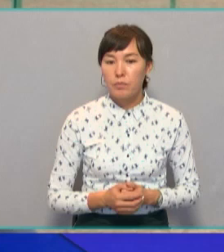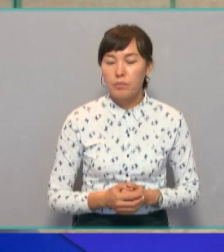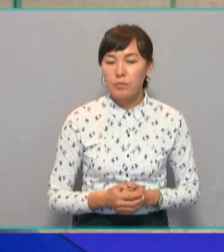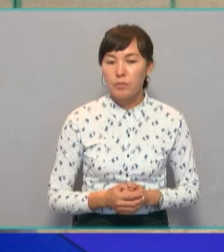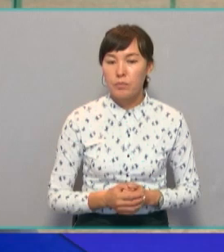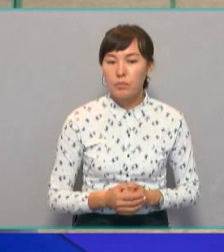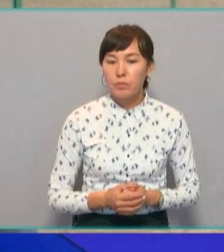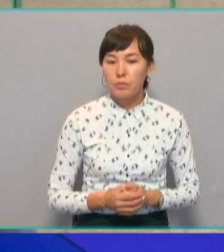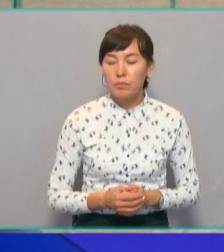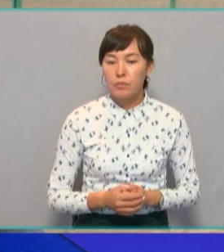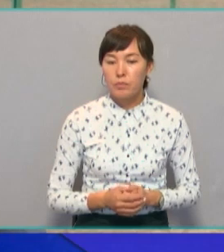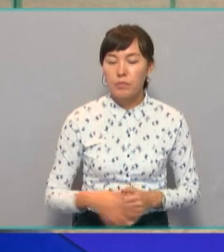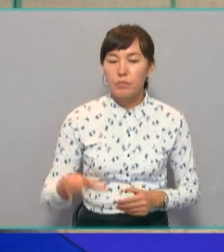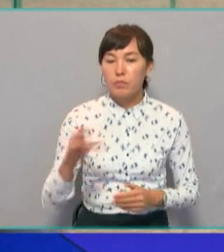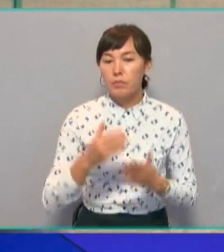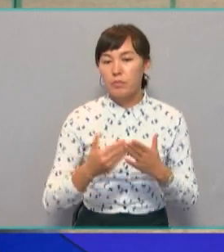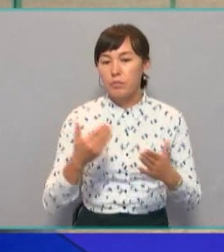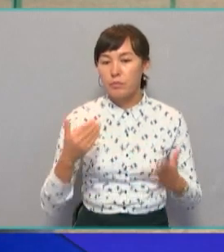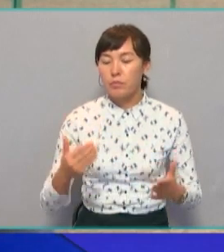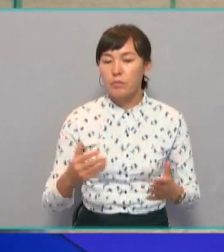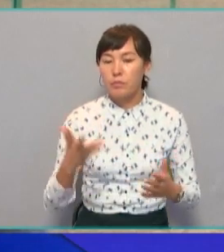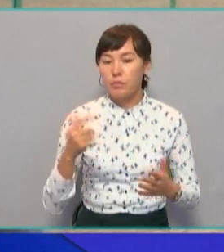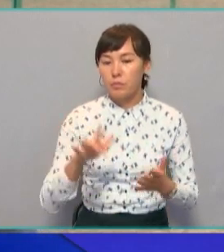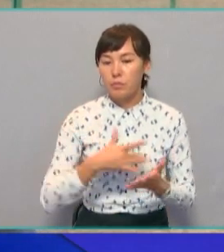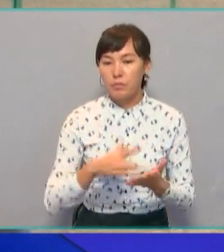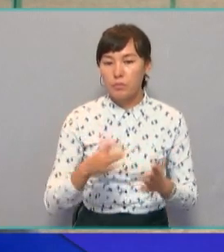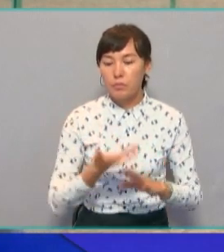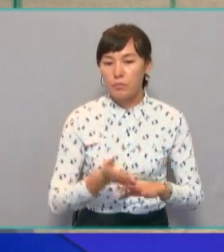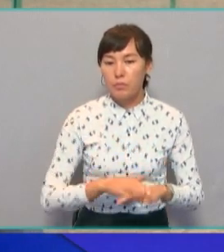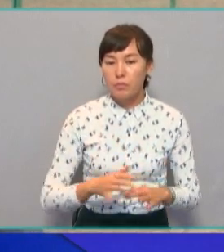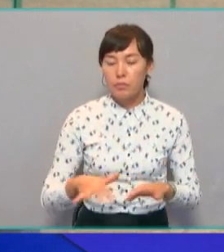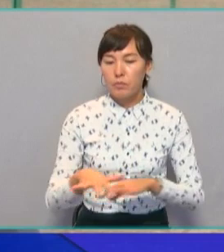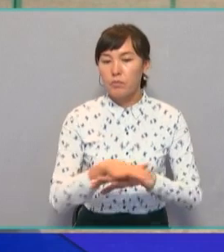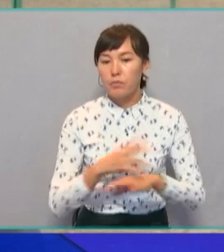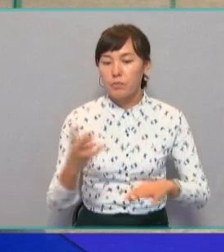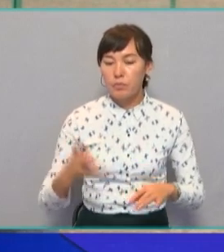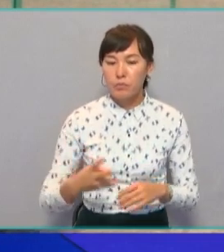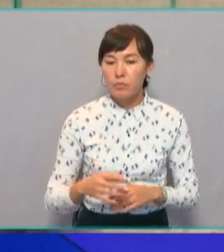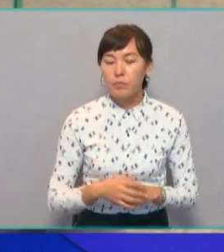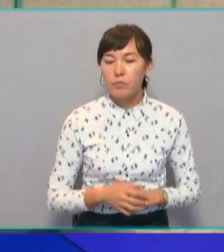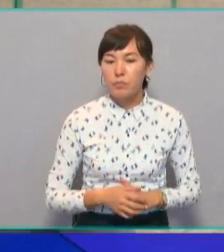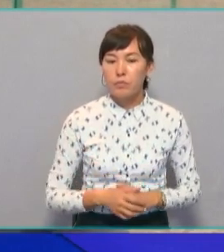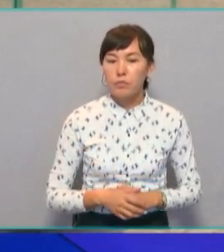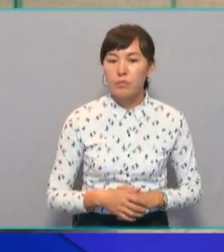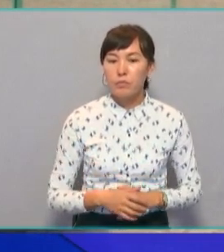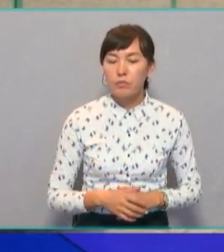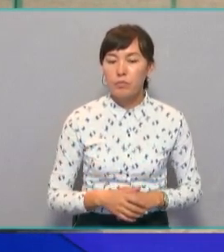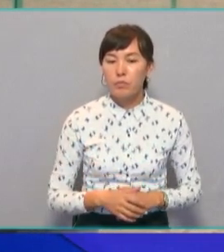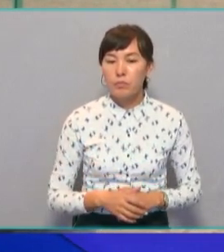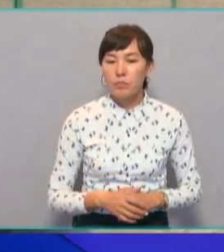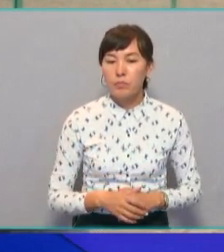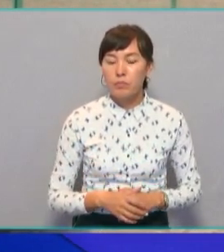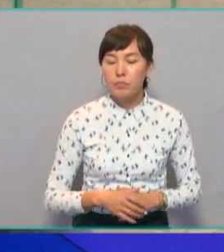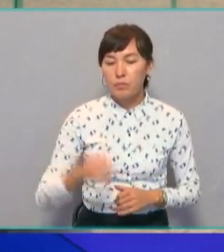керек. Бұл бәрі алдын ала сол есептеп отырса қиын нәрсе. Жайылым керек, айтқан өзіңнің сұрағың дұрыс қойдың. Екінші, оған